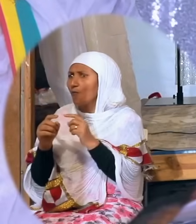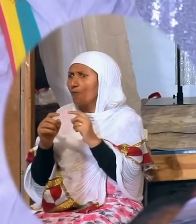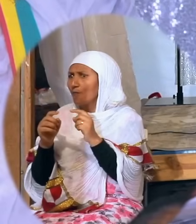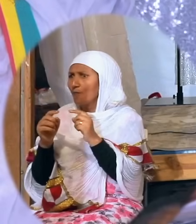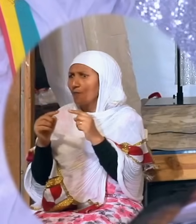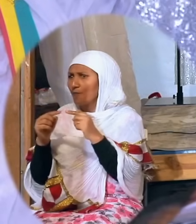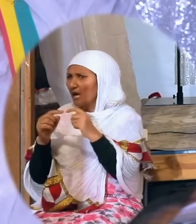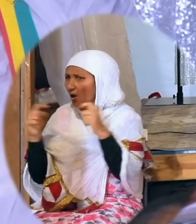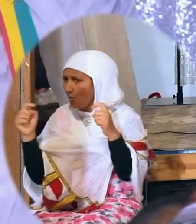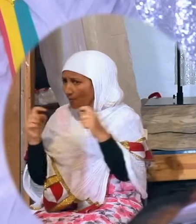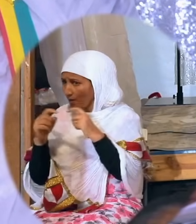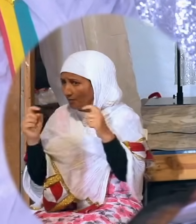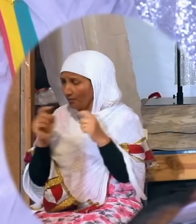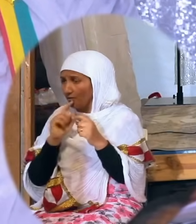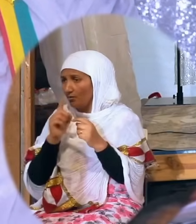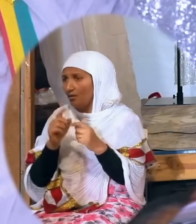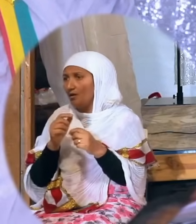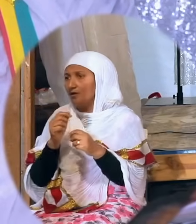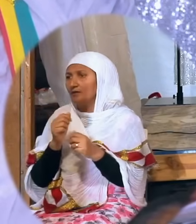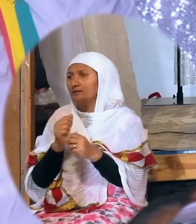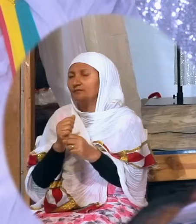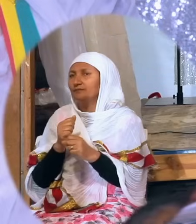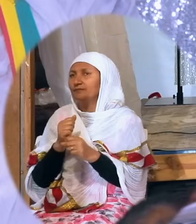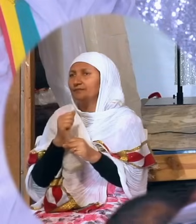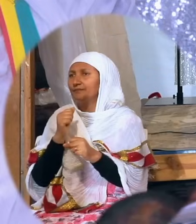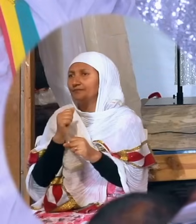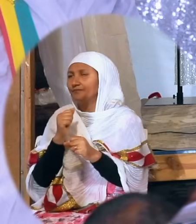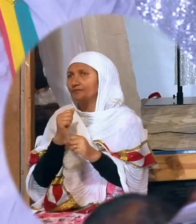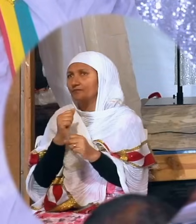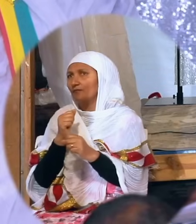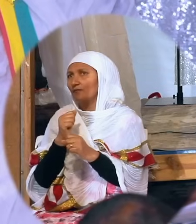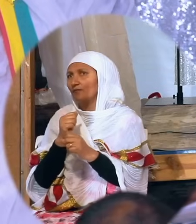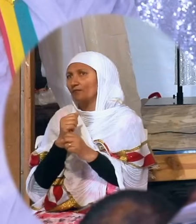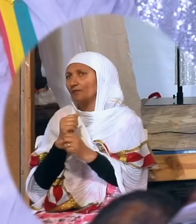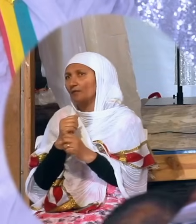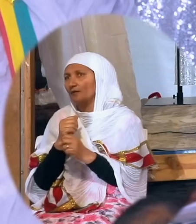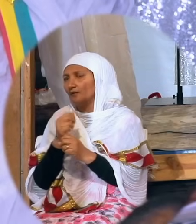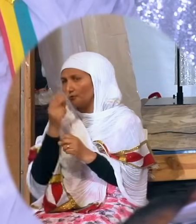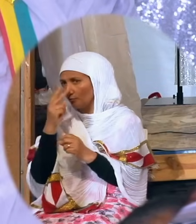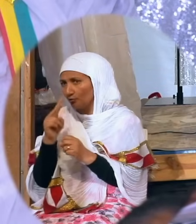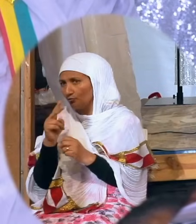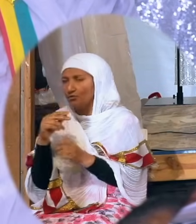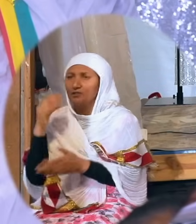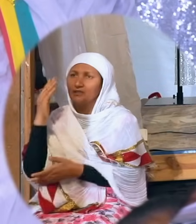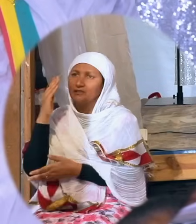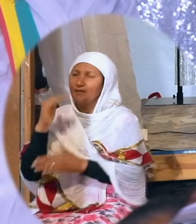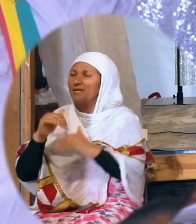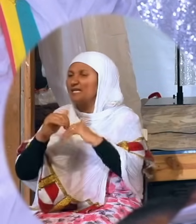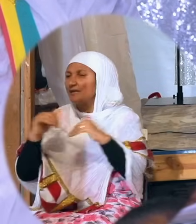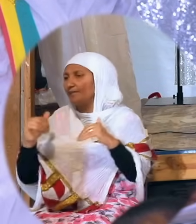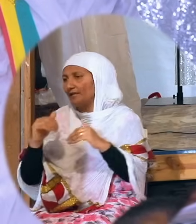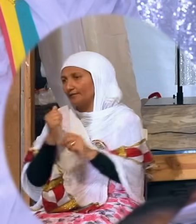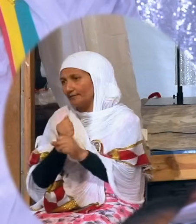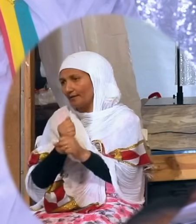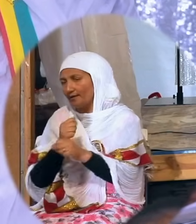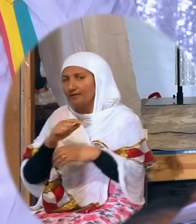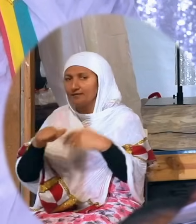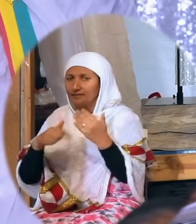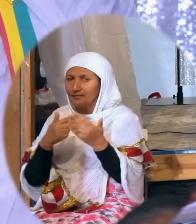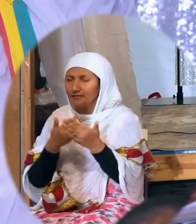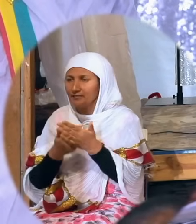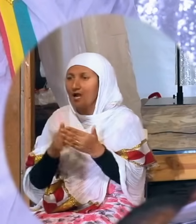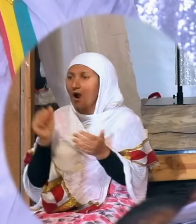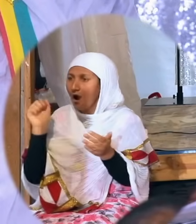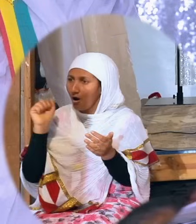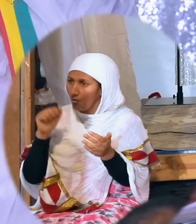በንግግርም በሥራም ተቃውሞና አመጽ ነው ኃጢአት የሚባለው። ተመልከቱ ከእግዚአብሔር የሚለይ ሥራ። ስለዚህ